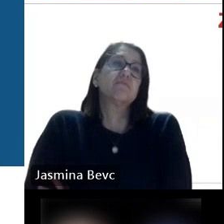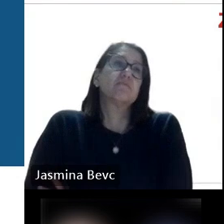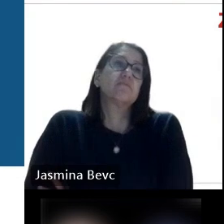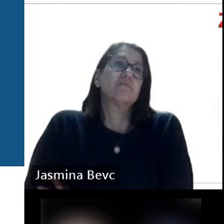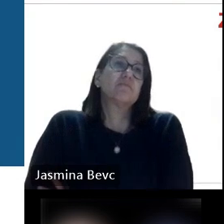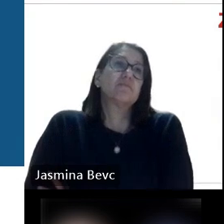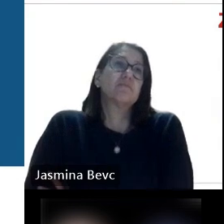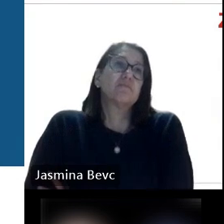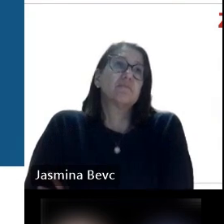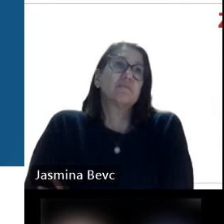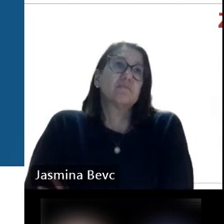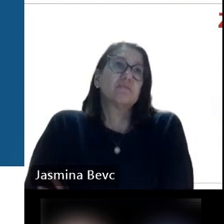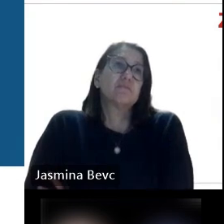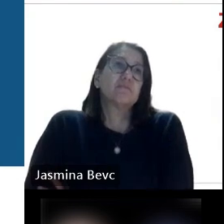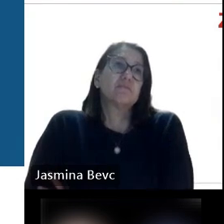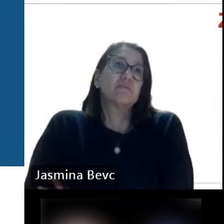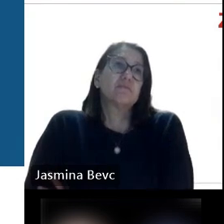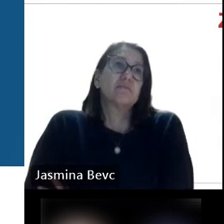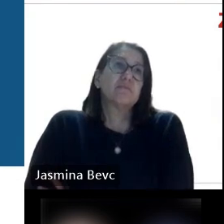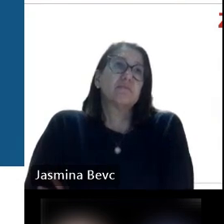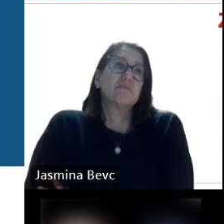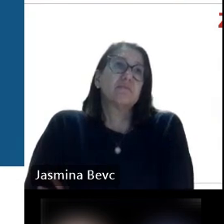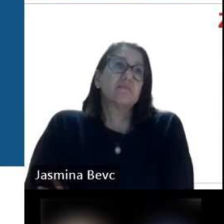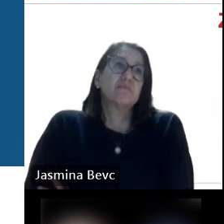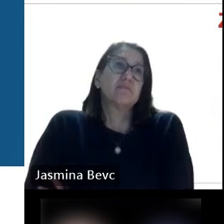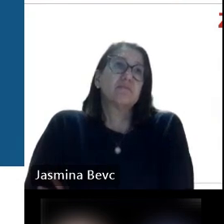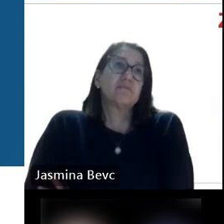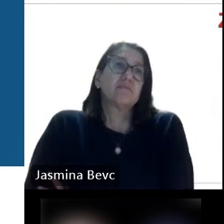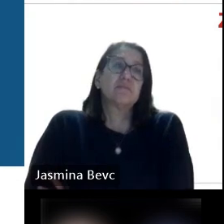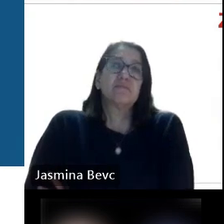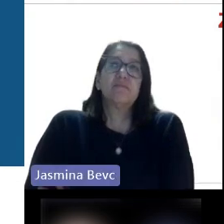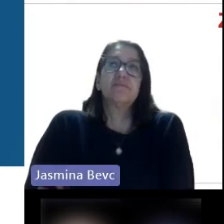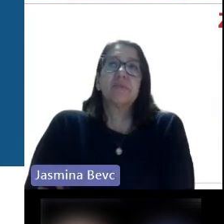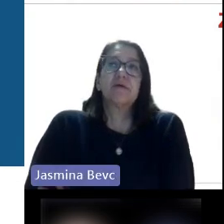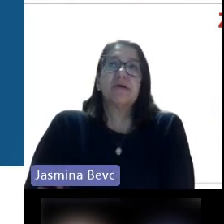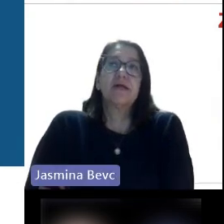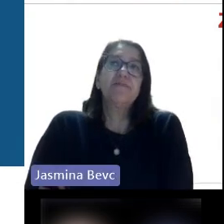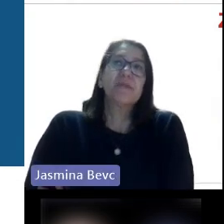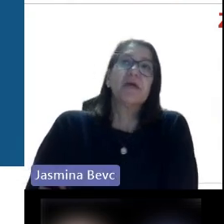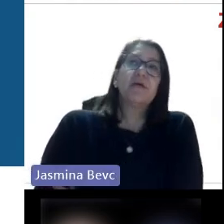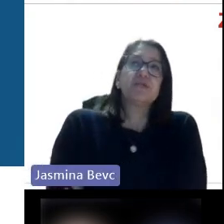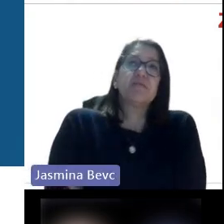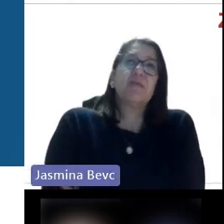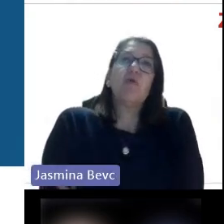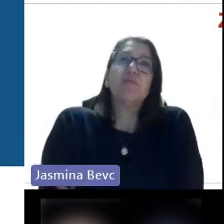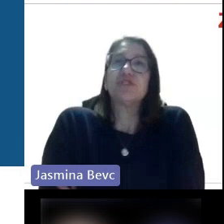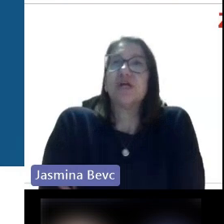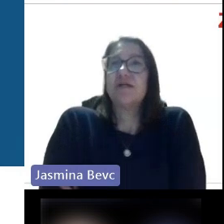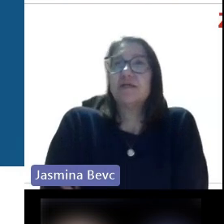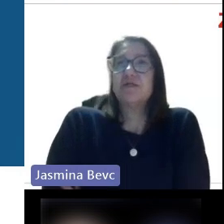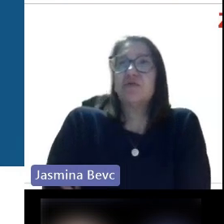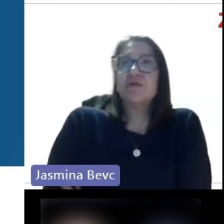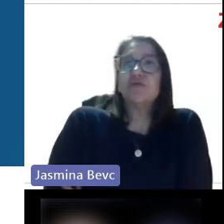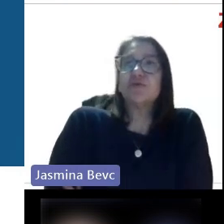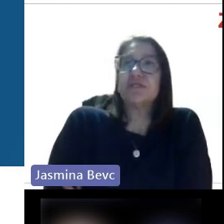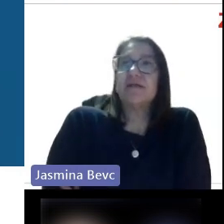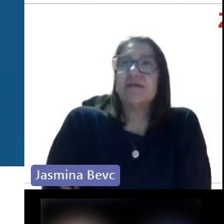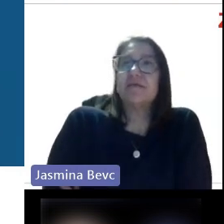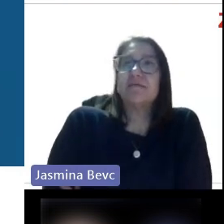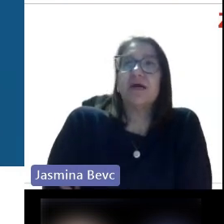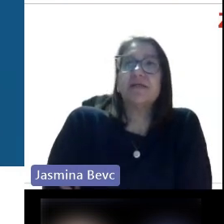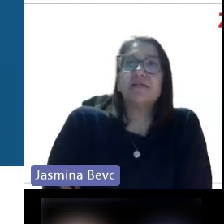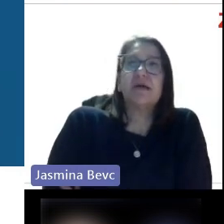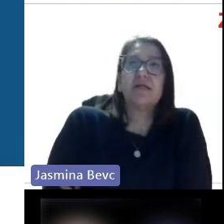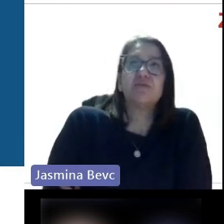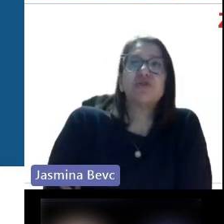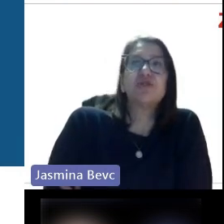pogoji relativno redko kdaj nastopijo. Hvala. Potem imamo vprašanje, s koliko